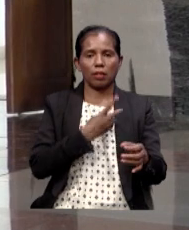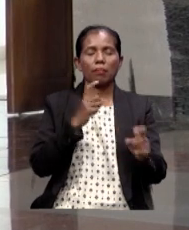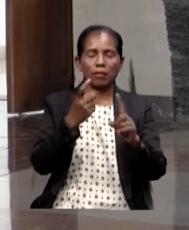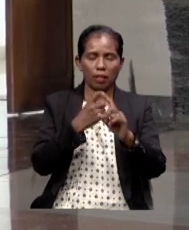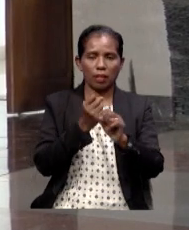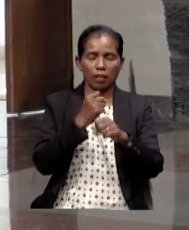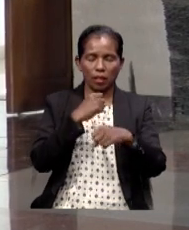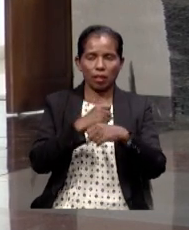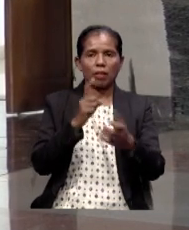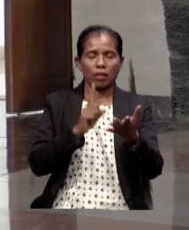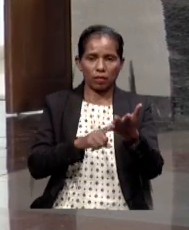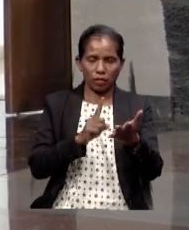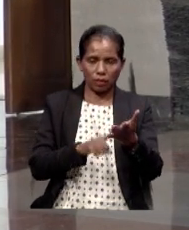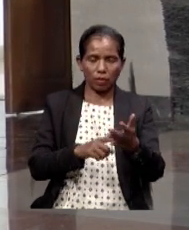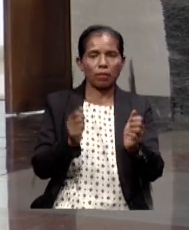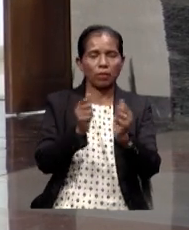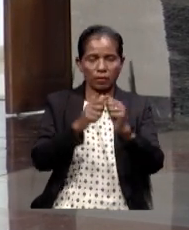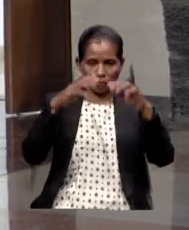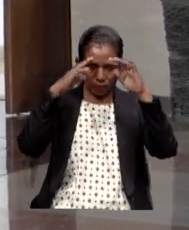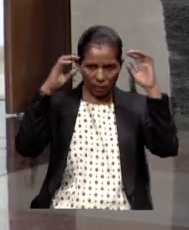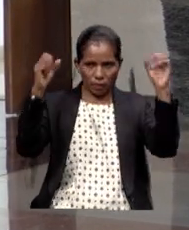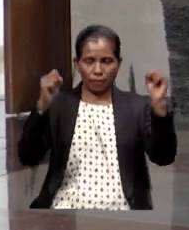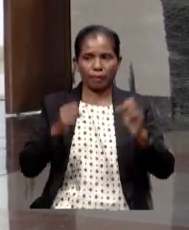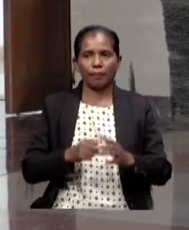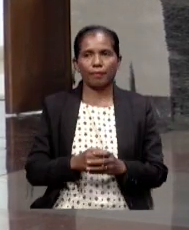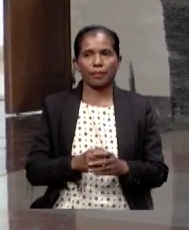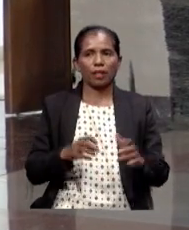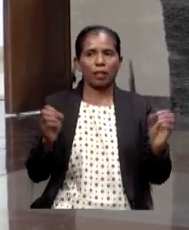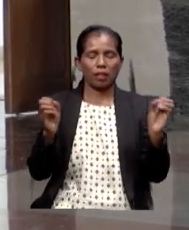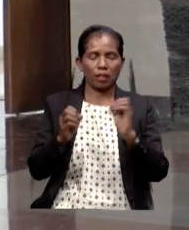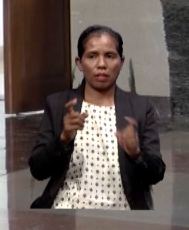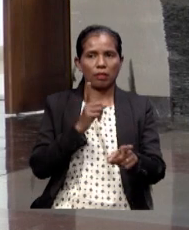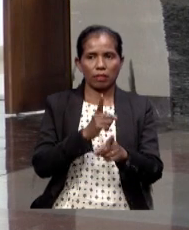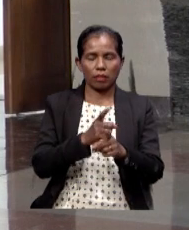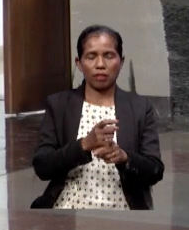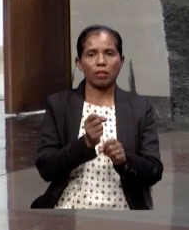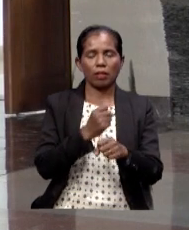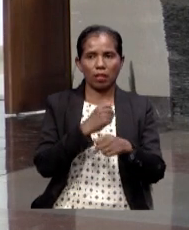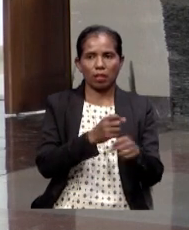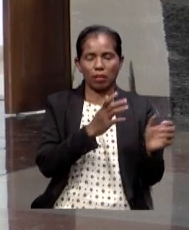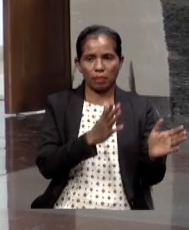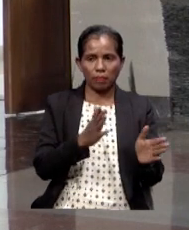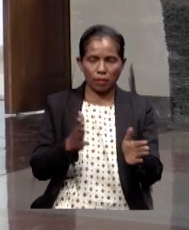di stasiun pak presiden tidak ada yang lebih detail tapi hanya proses